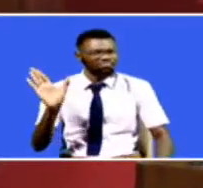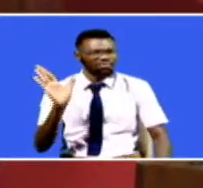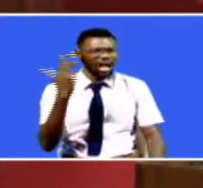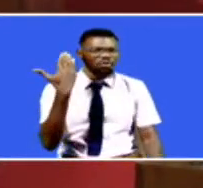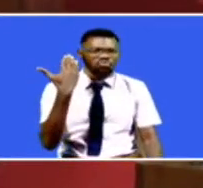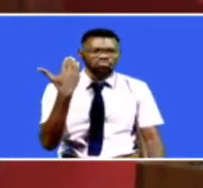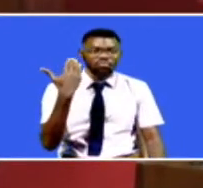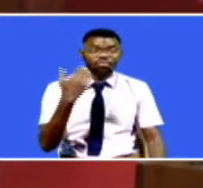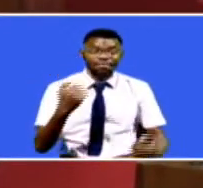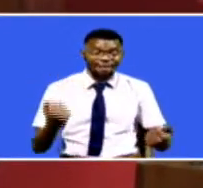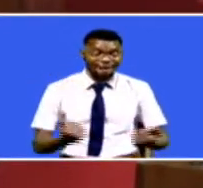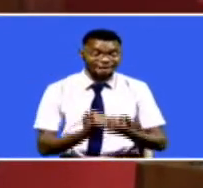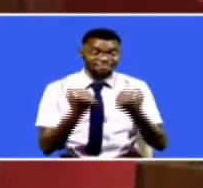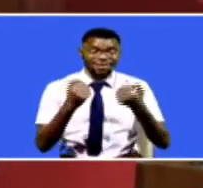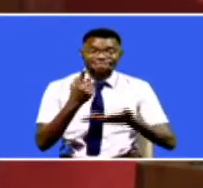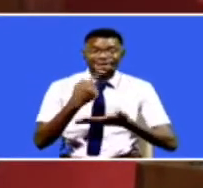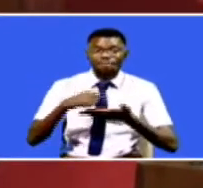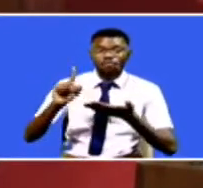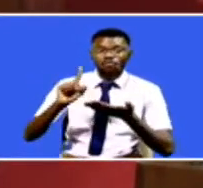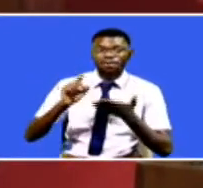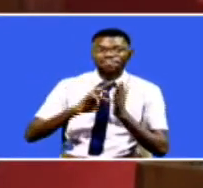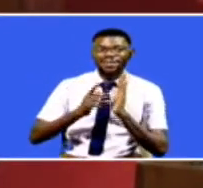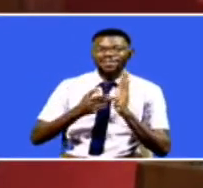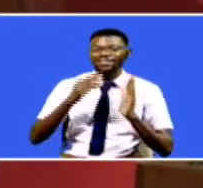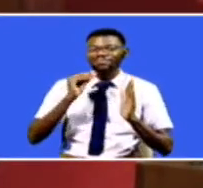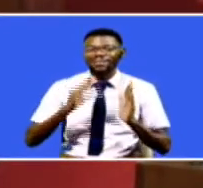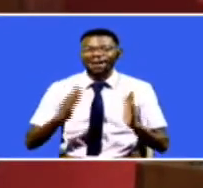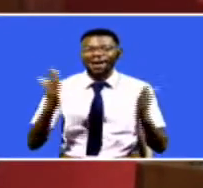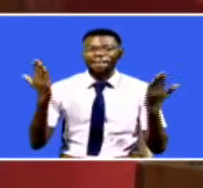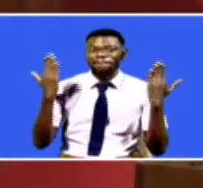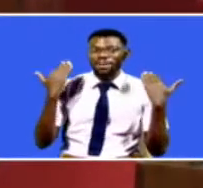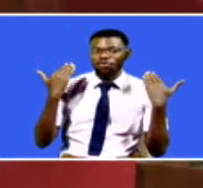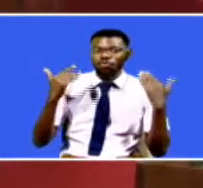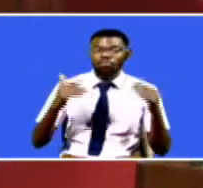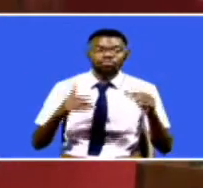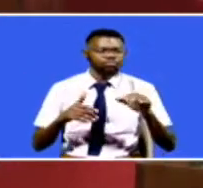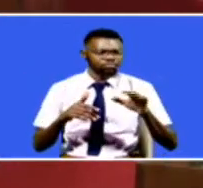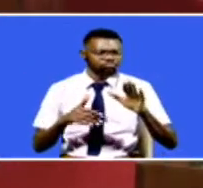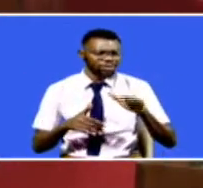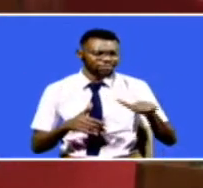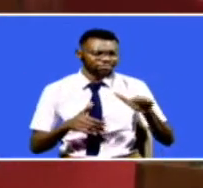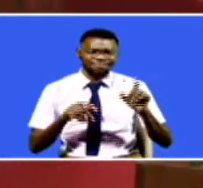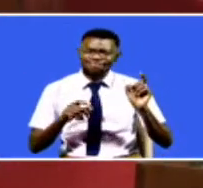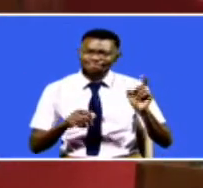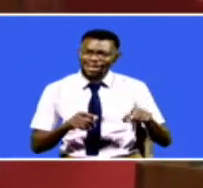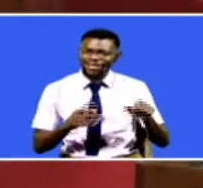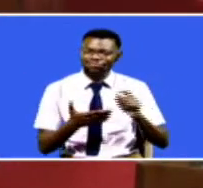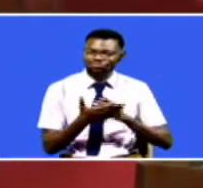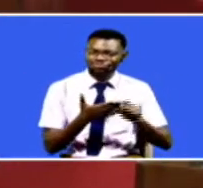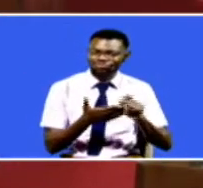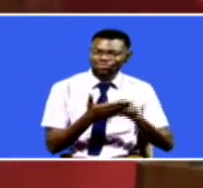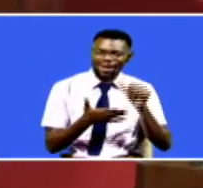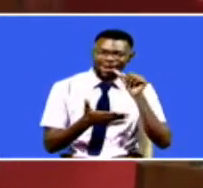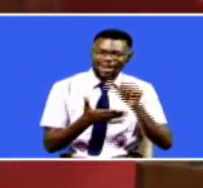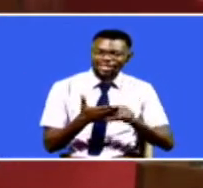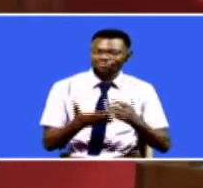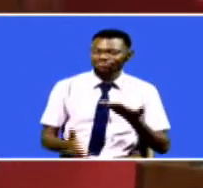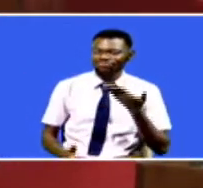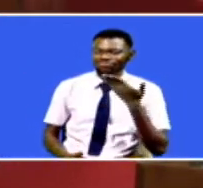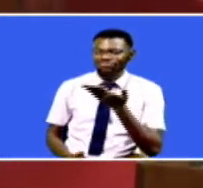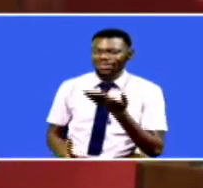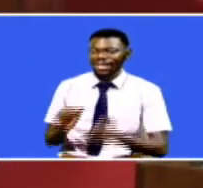Iwapo hoja hiyo itapitishwa, basi spika wa bunge la Meru Ayub Bundi atamwandikia mwenzake wa bunge la seneti Emerson